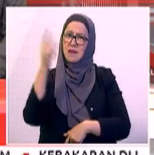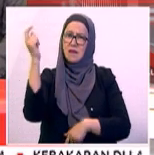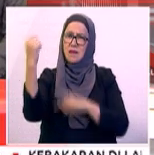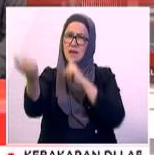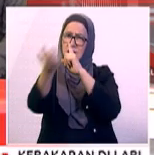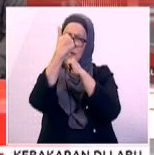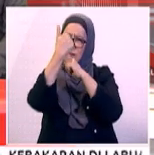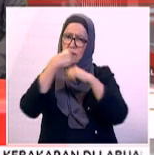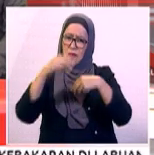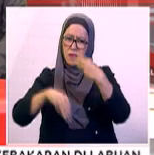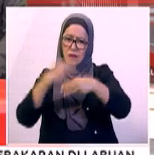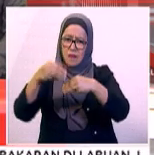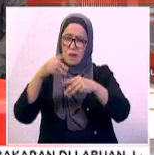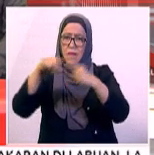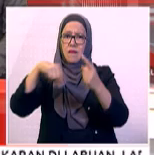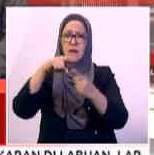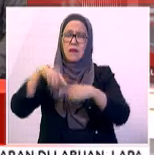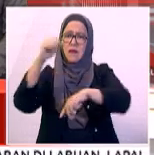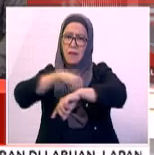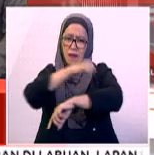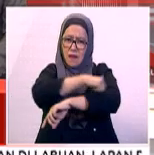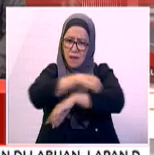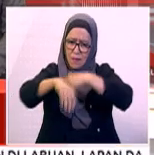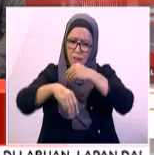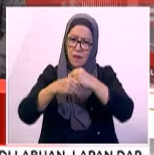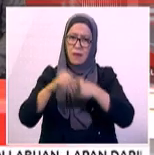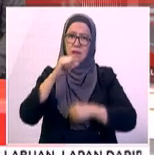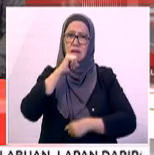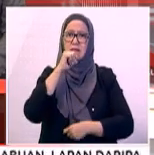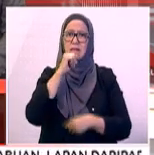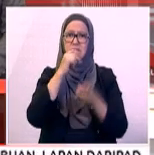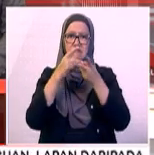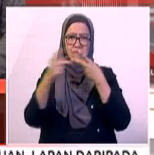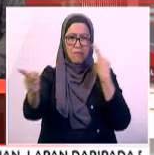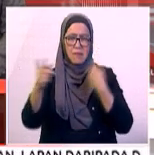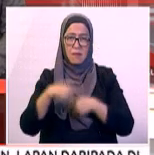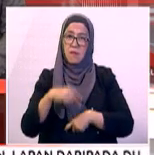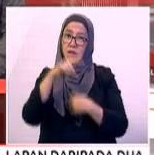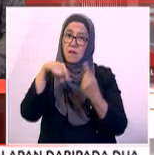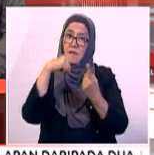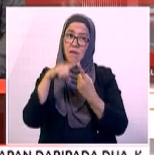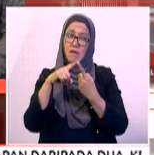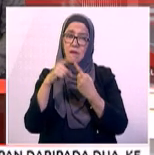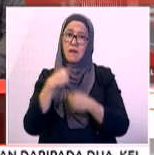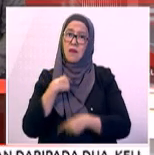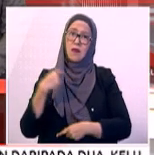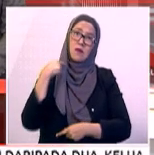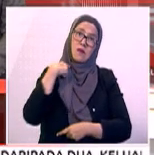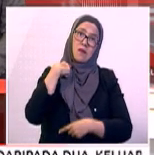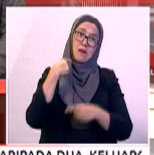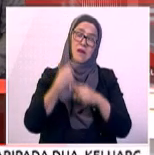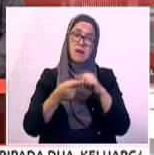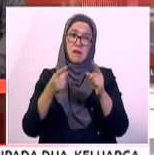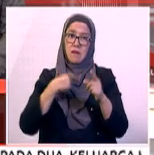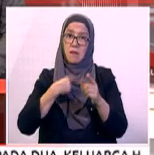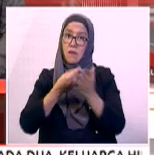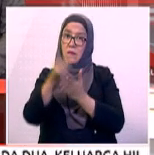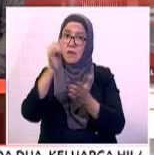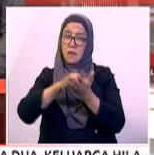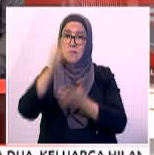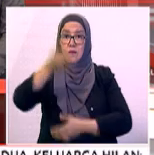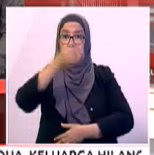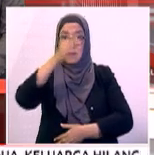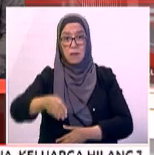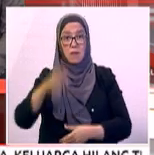tambahan tidak munasabah. Lebih teruk, mereka diugut bahawa pembelian rumah dengan subsidi kerajaan itu akan dibatalkan